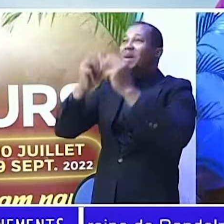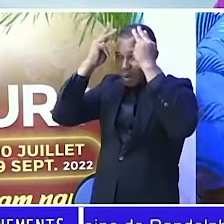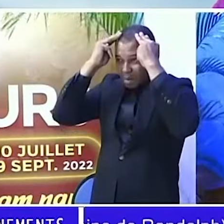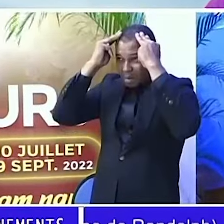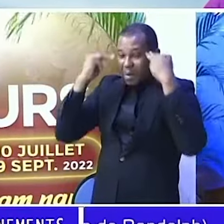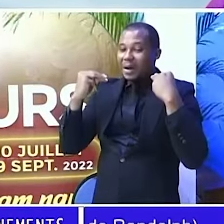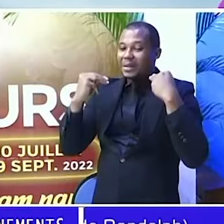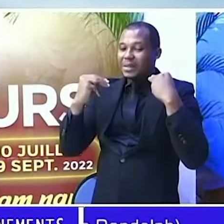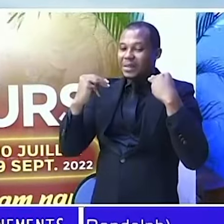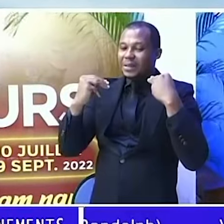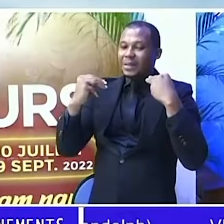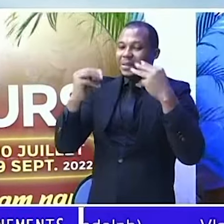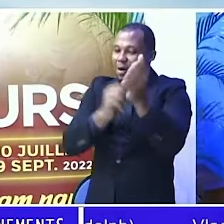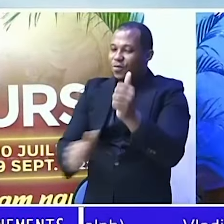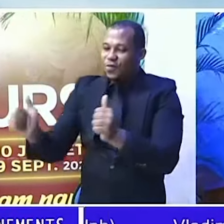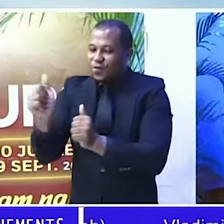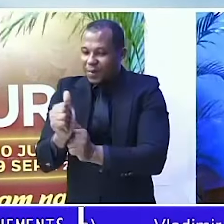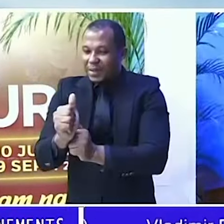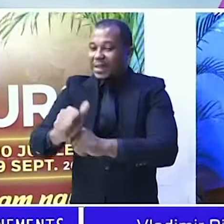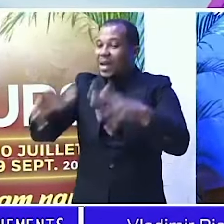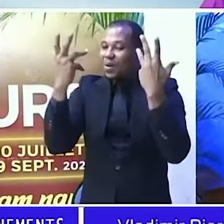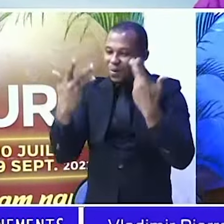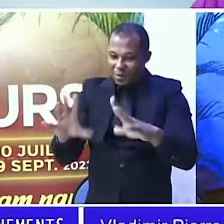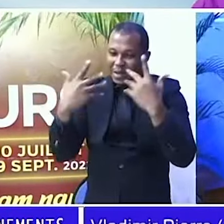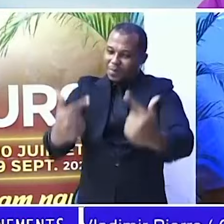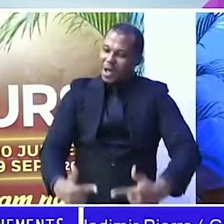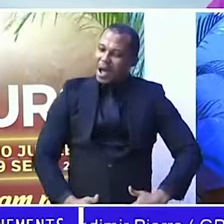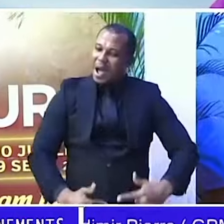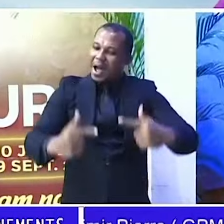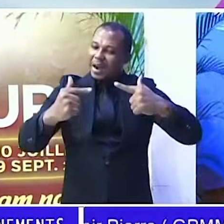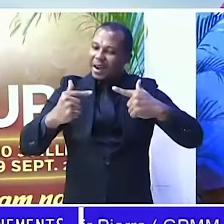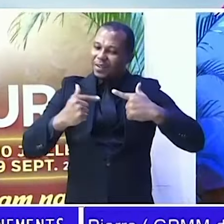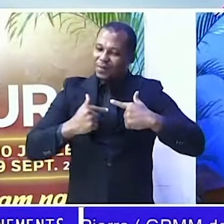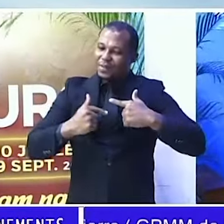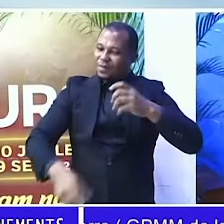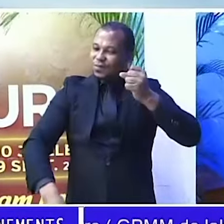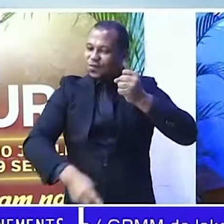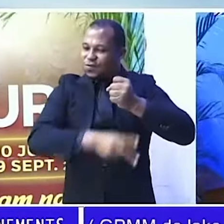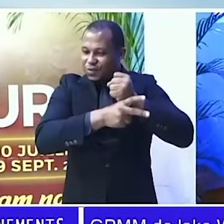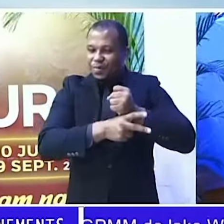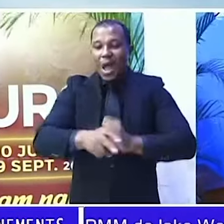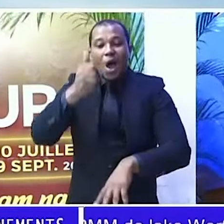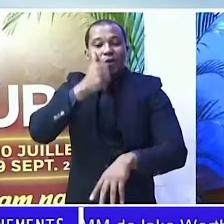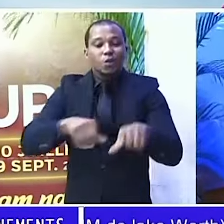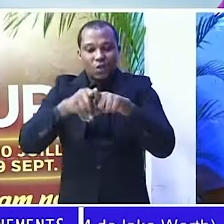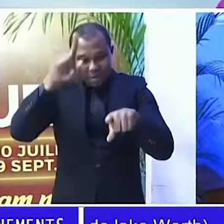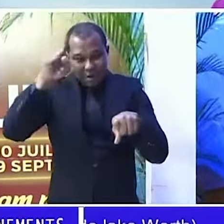comme ça, mais l'essentiel, la vie, il sauvegardé. Ou frère Maxime, yo, des fois,